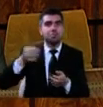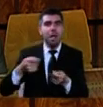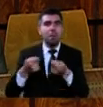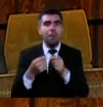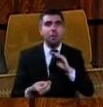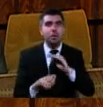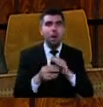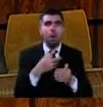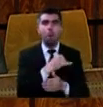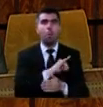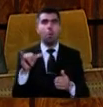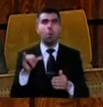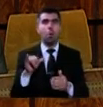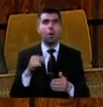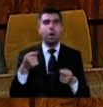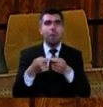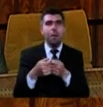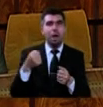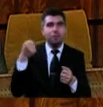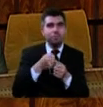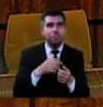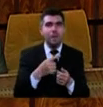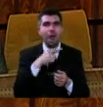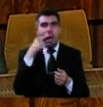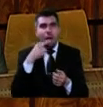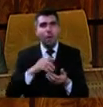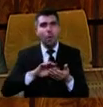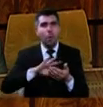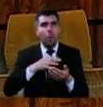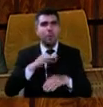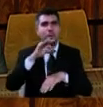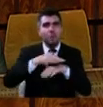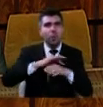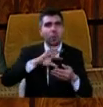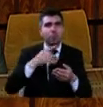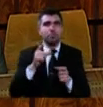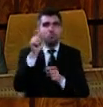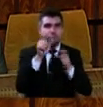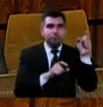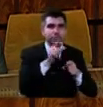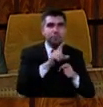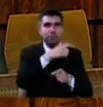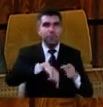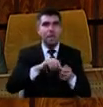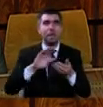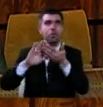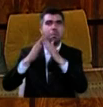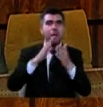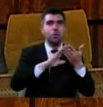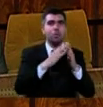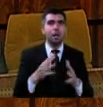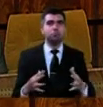من الشغب ومن العنف ومن المنشطات ومن التحكم والسطو على الأندية الوطنية، رياضة